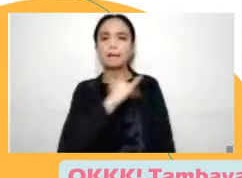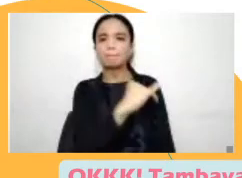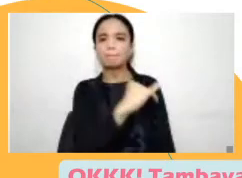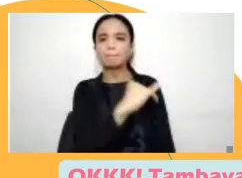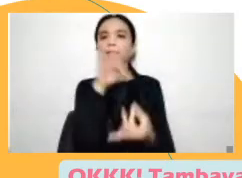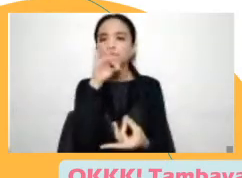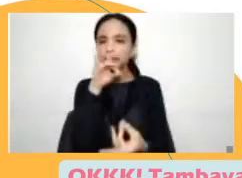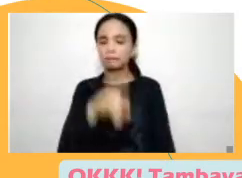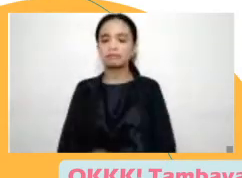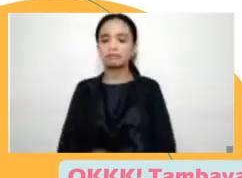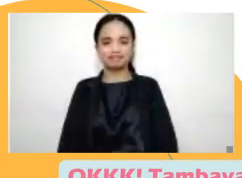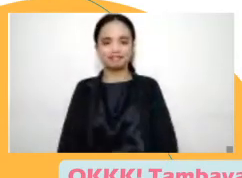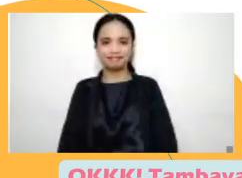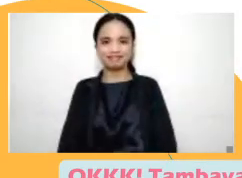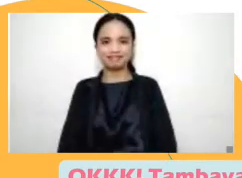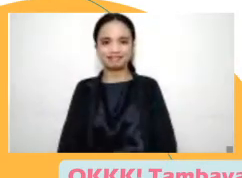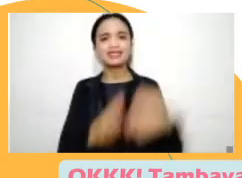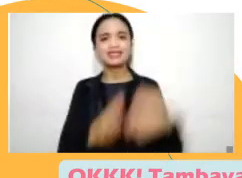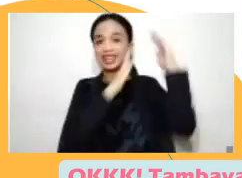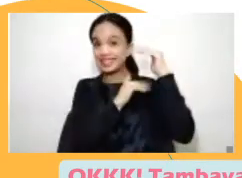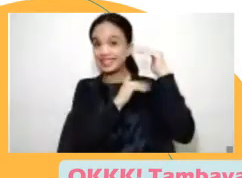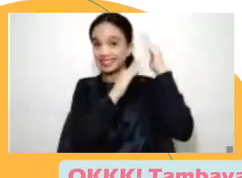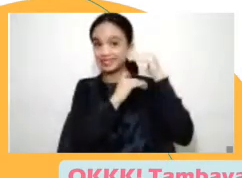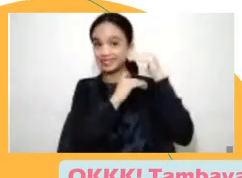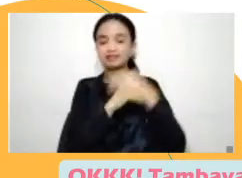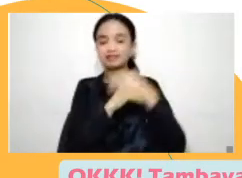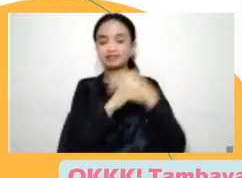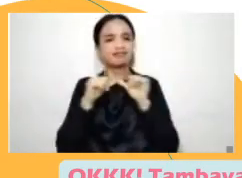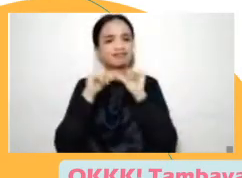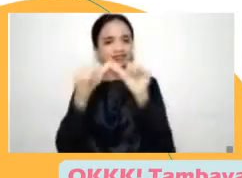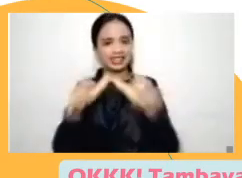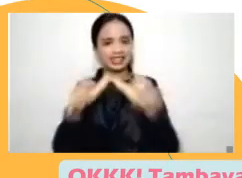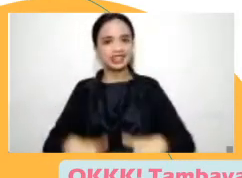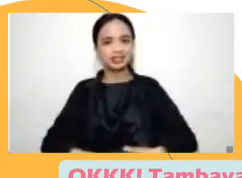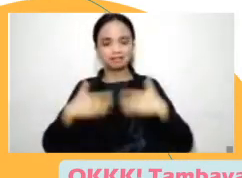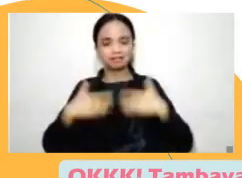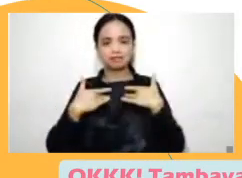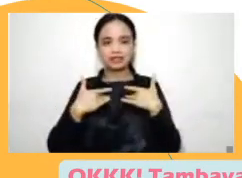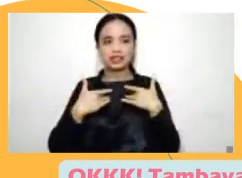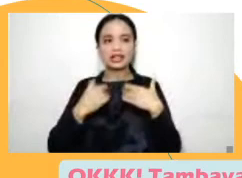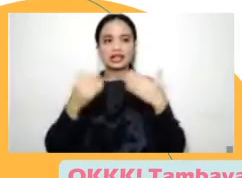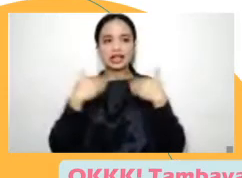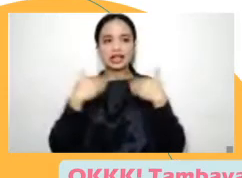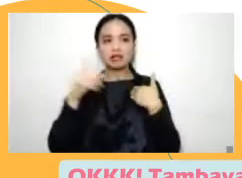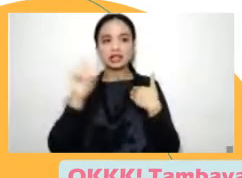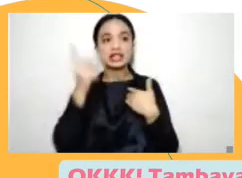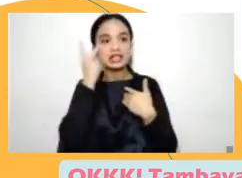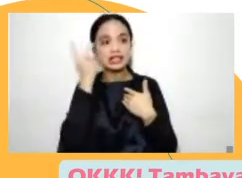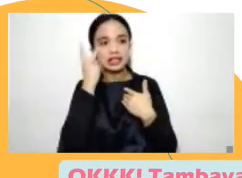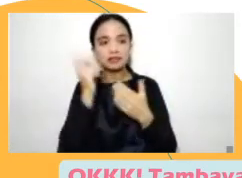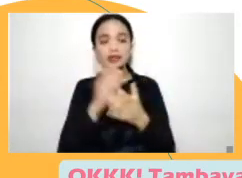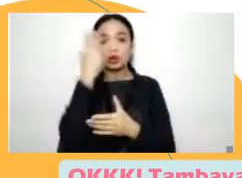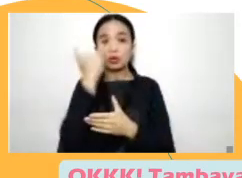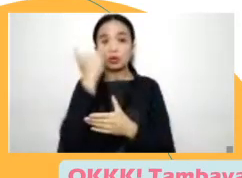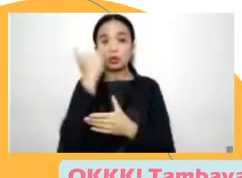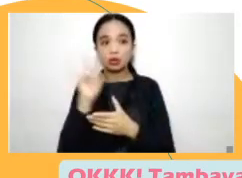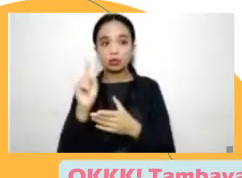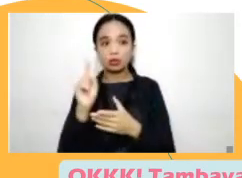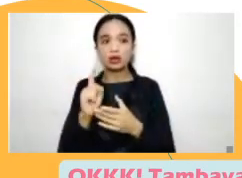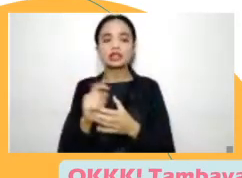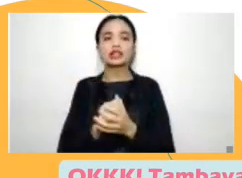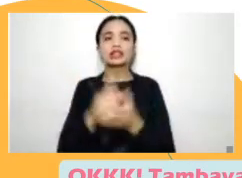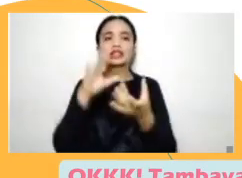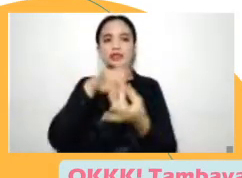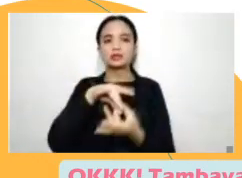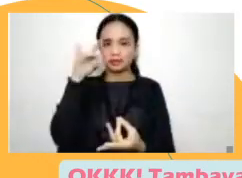So, sana sa paglalakbay nyo sa buhay, no? Umpisahan nyo ng tignan yung inyong mga kindred spirits,